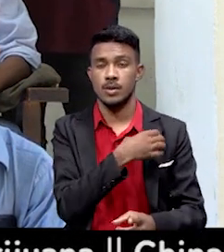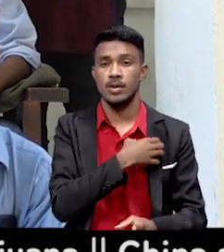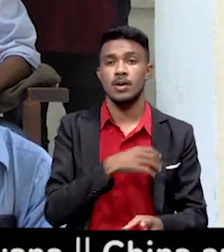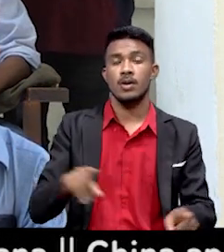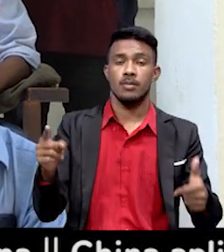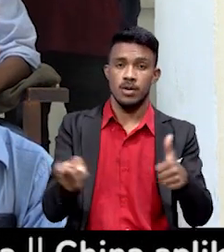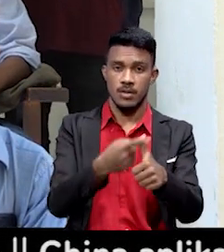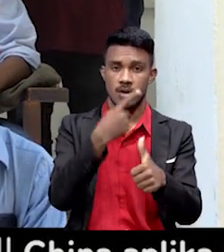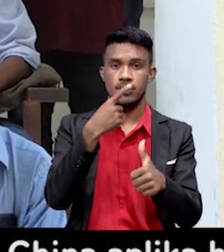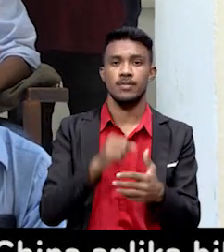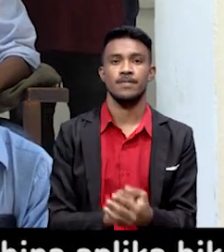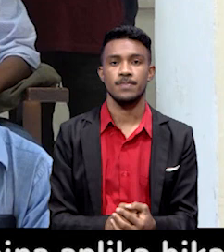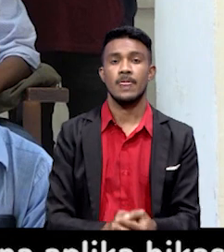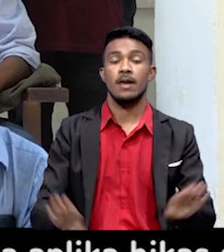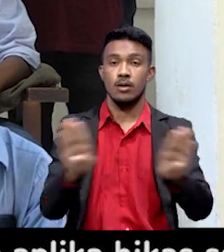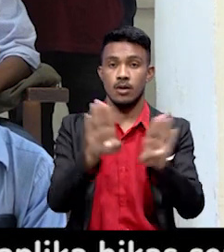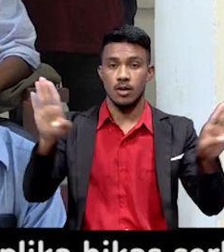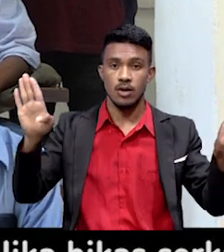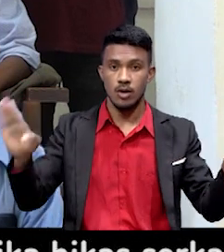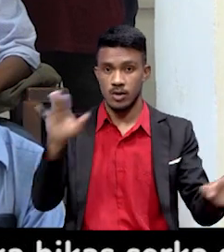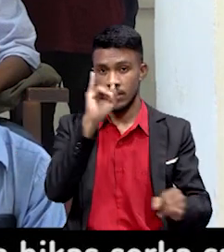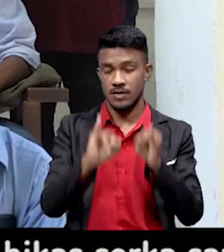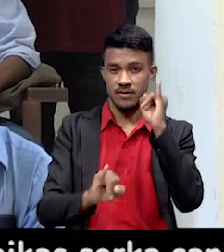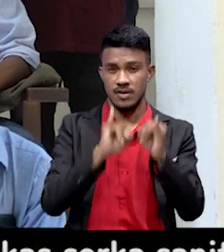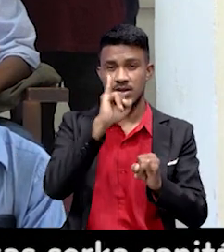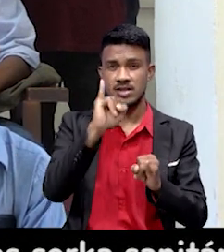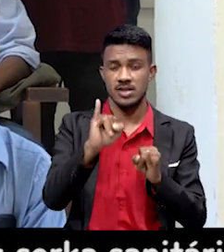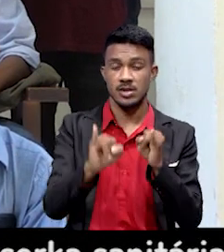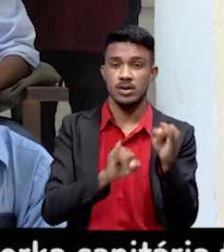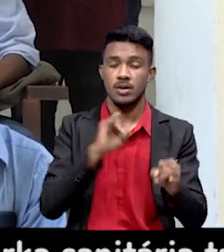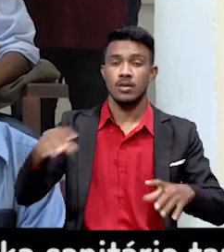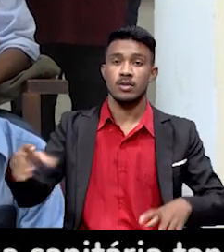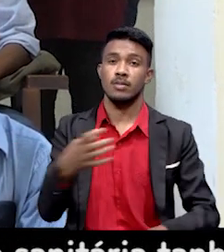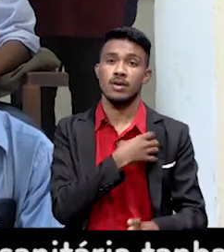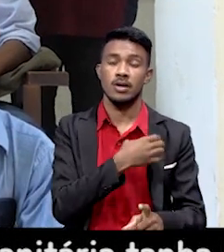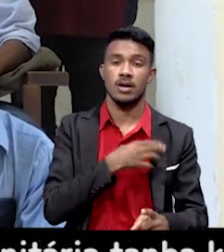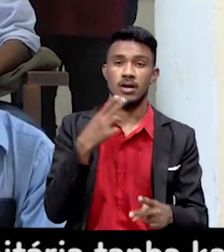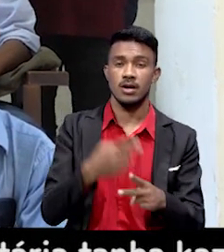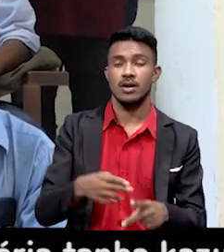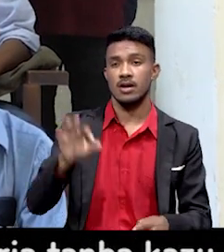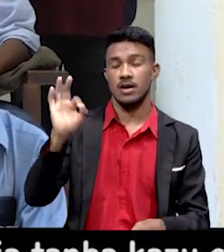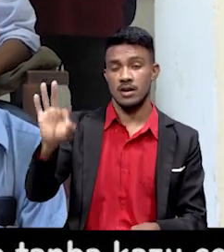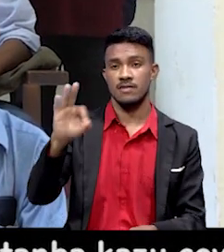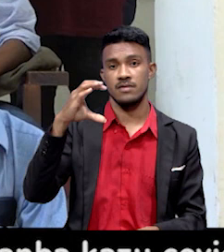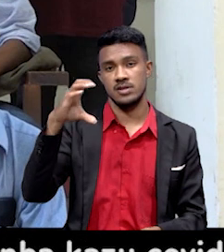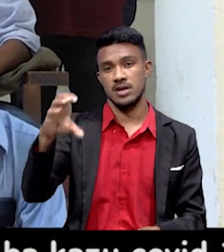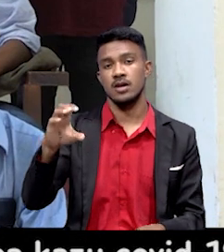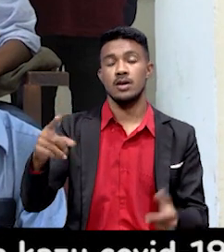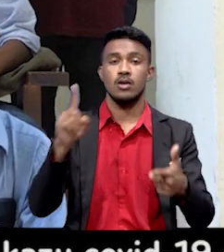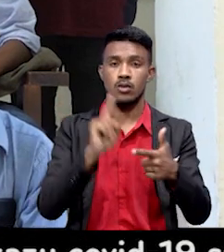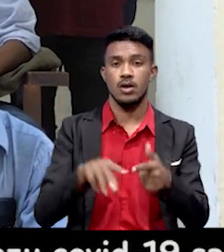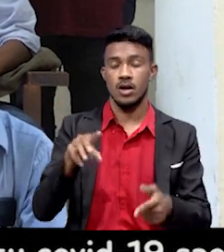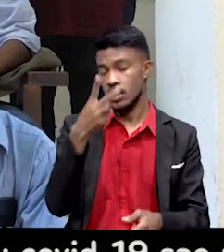Primeiro, loke investigasang profunda ba oknum PENITELI Feliz Cabral. Rua, atu hare